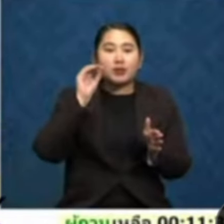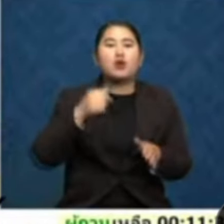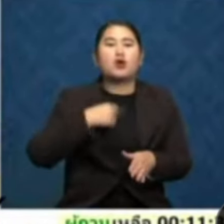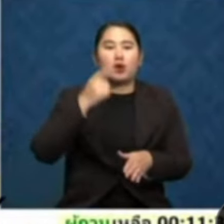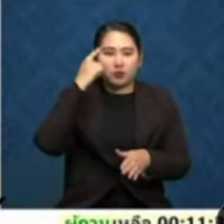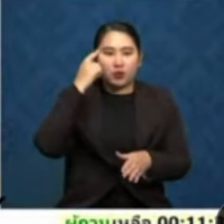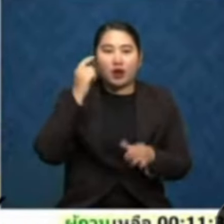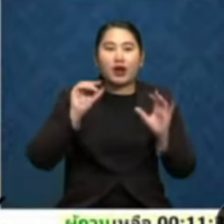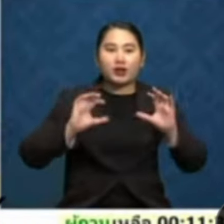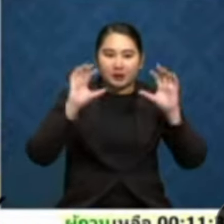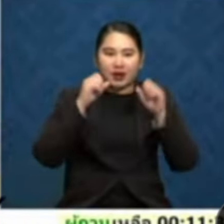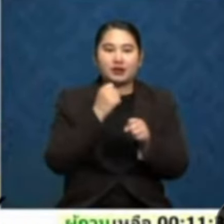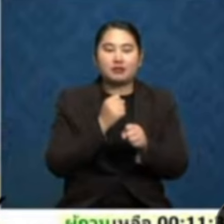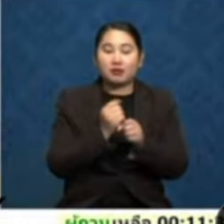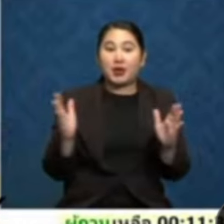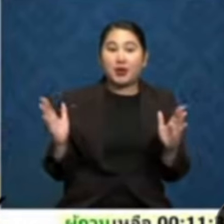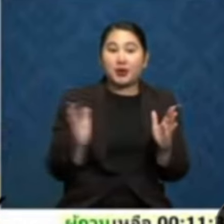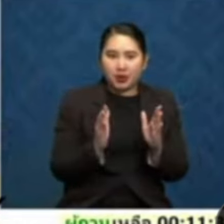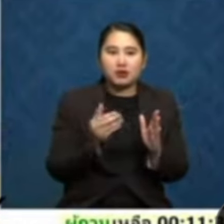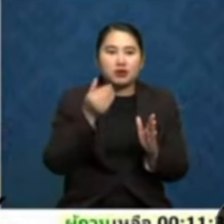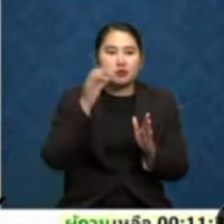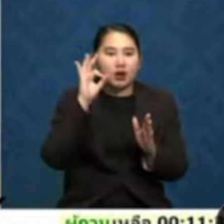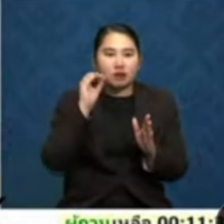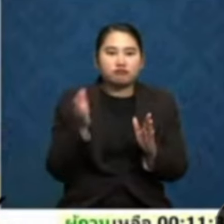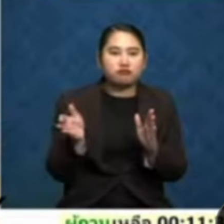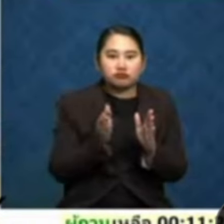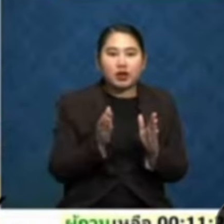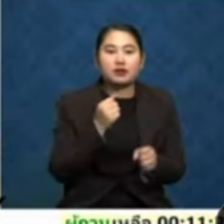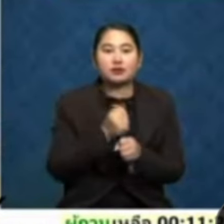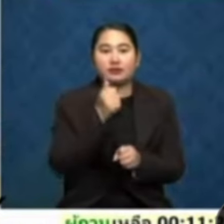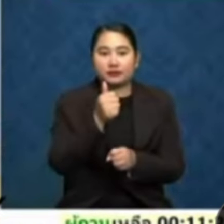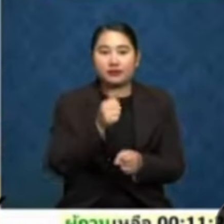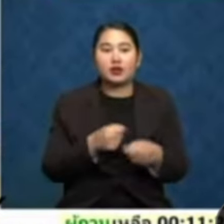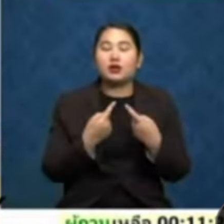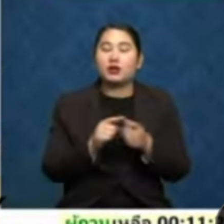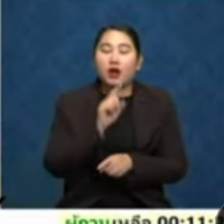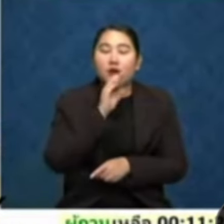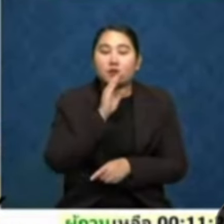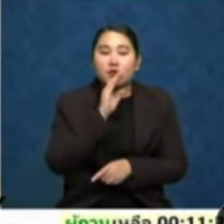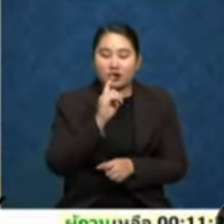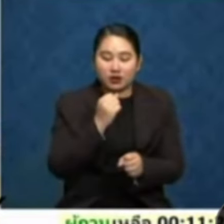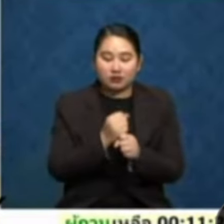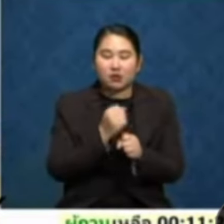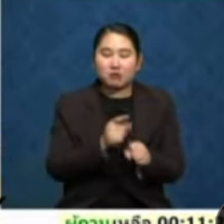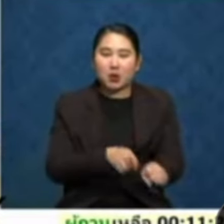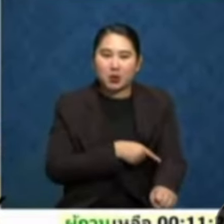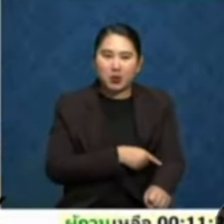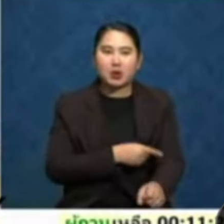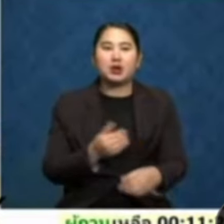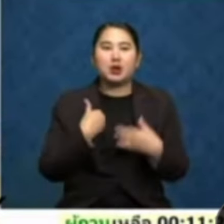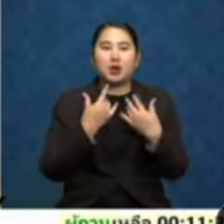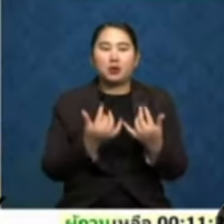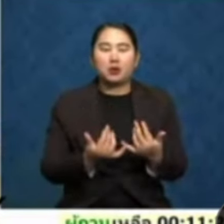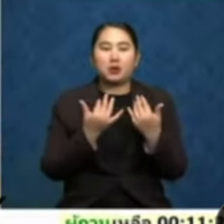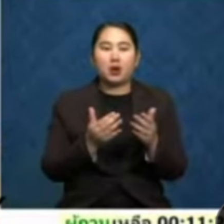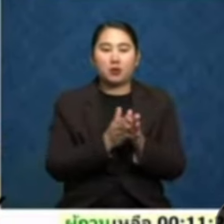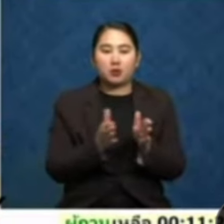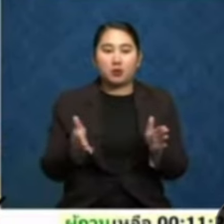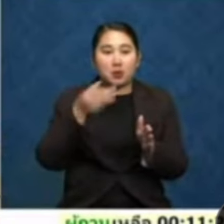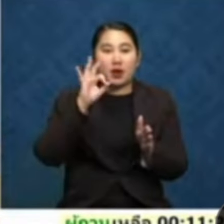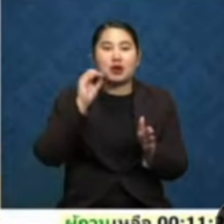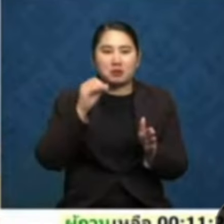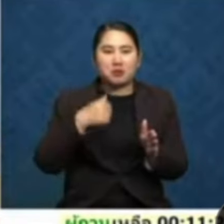ว่ารัฐบาลสามารถเร่งรัดให้จ่ายเร็วกว่า 90วันได้เพียงแต่ว่าถ้าการดำเนินงานล่าช้าต้องรอไปถึง 90วัน